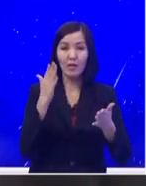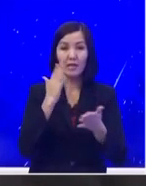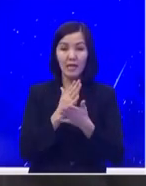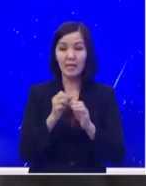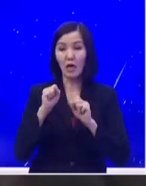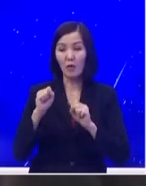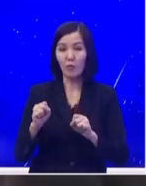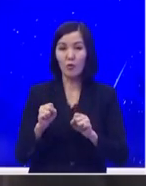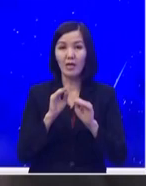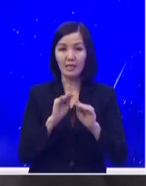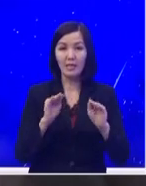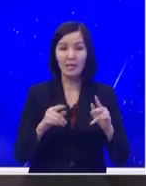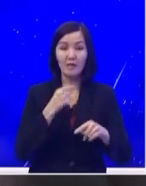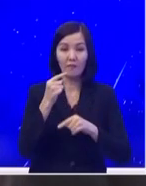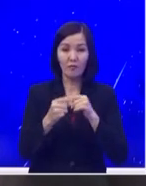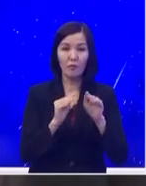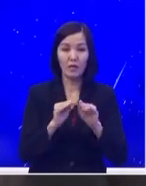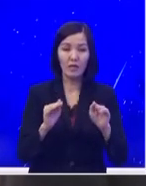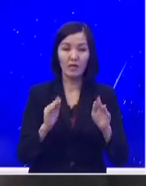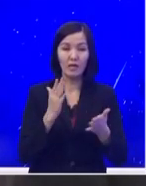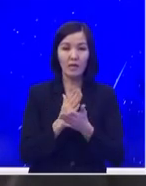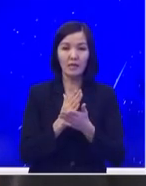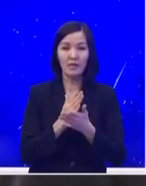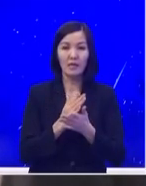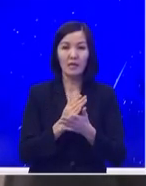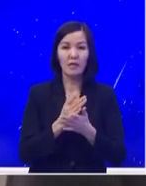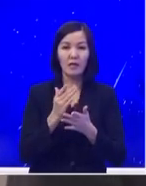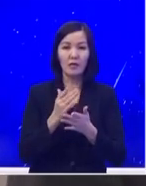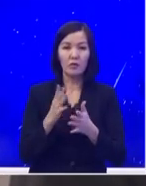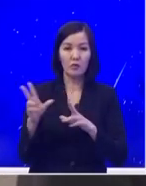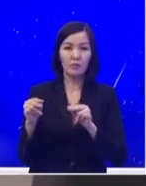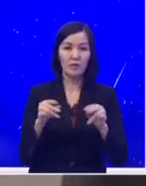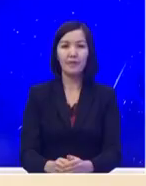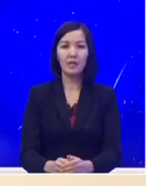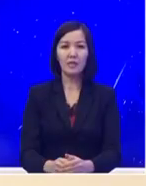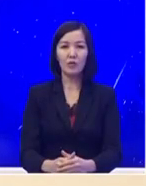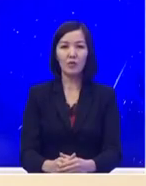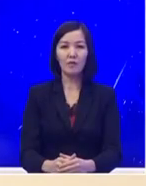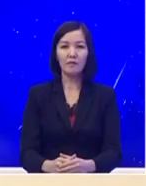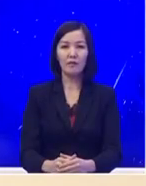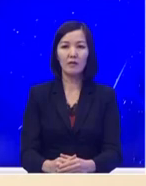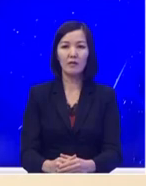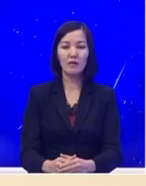есть дети, внуки и правнуки, чтобы они всю жизнь были счастливыми.